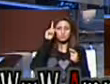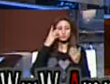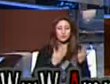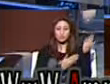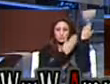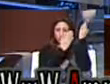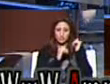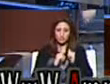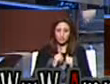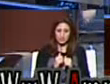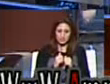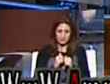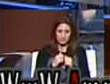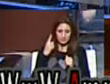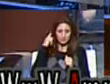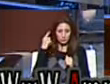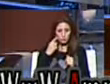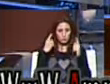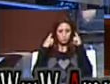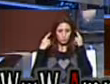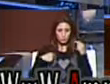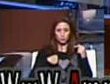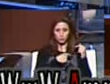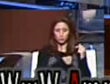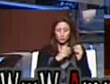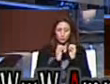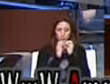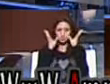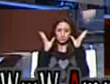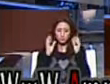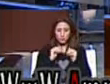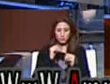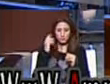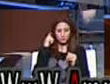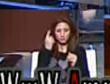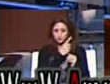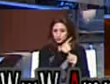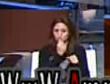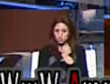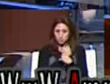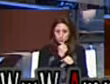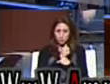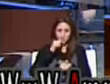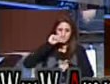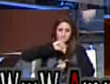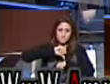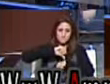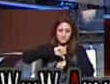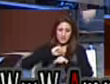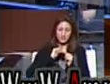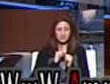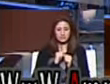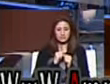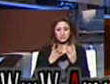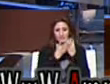الصالحين. هو طبعا حصل الصبح، هو طبعا دكتور محمود كان نبطش في المركز، احنا مركز مرخص في